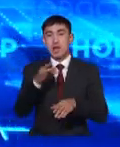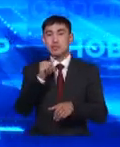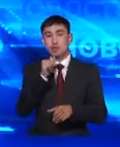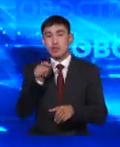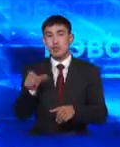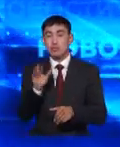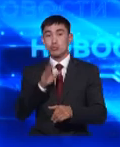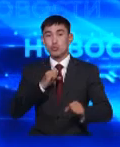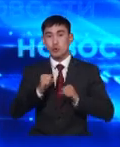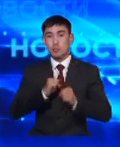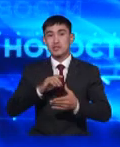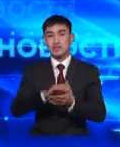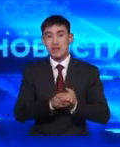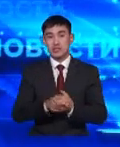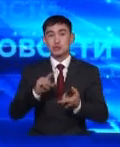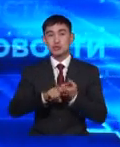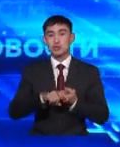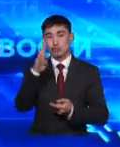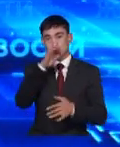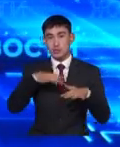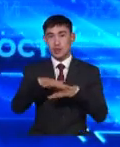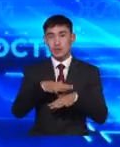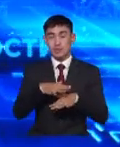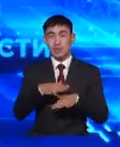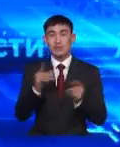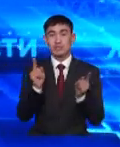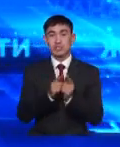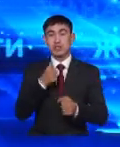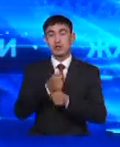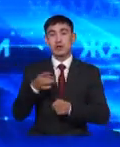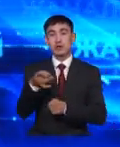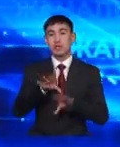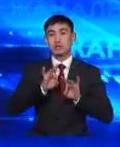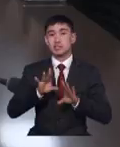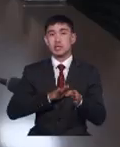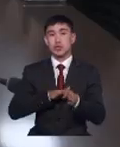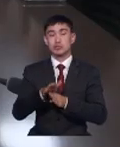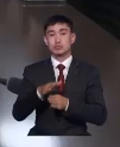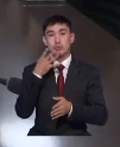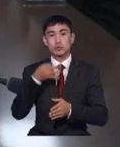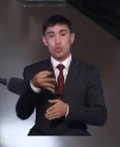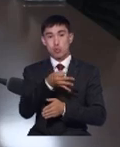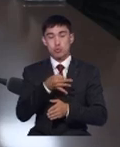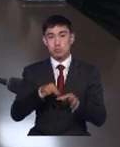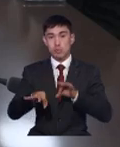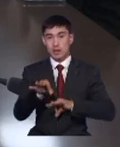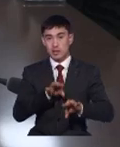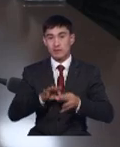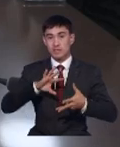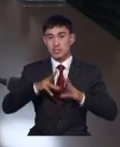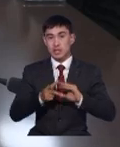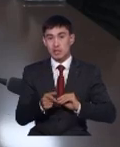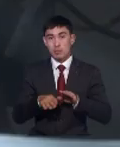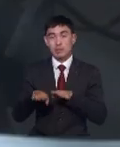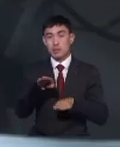Эстонии намерены укрепить связь двух стран. На встрече глава региона рассказал о реализуемых в Алматинской области проектах и в